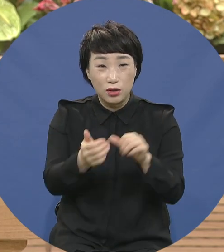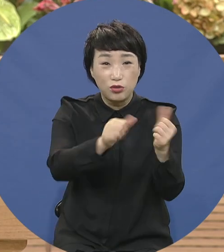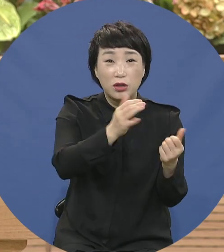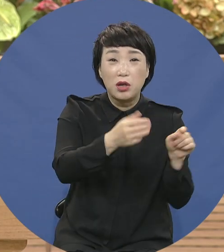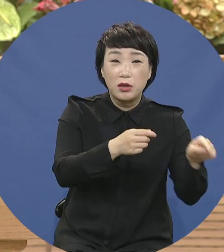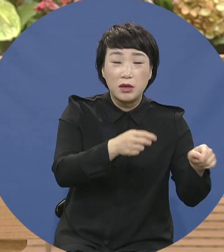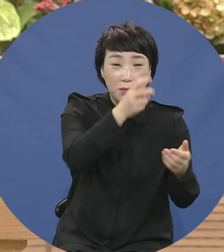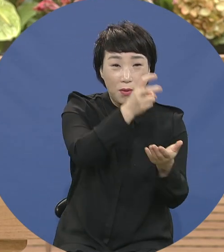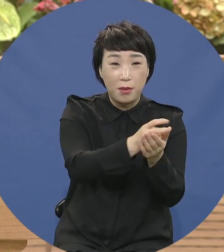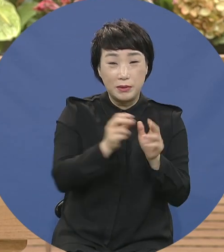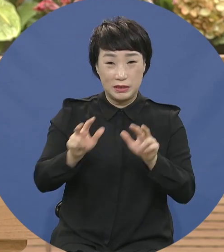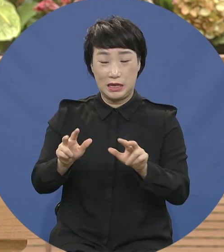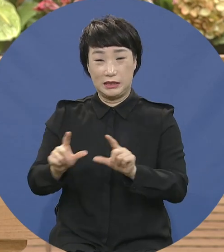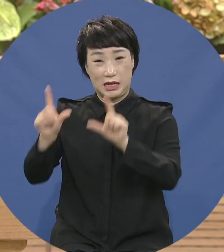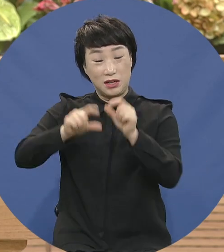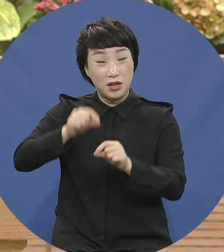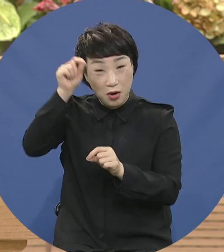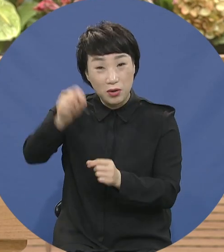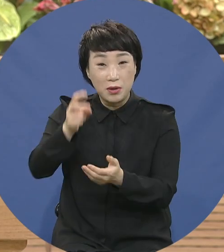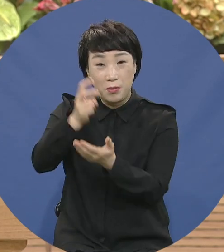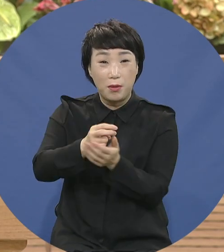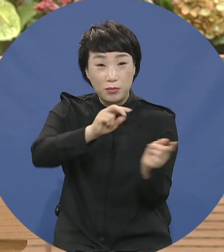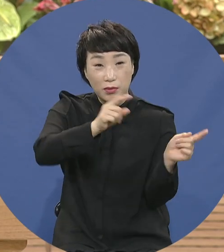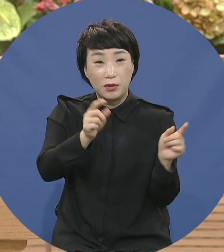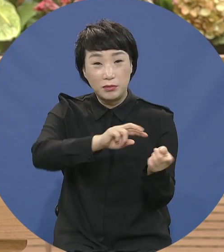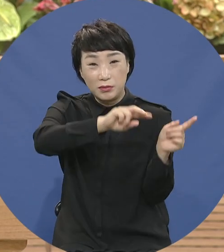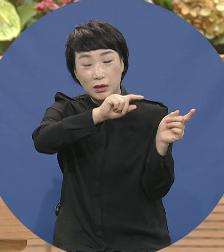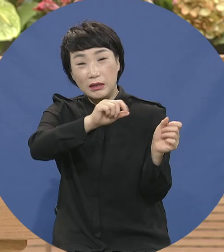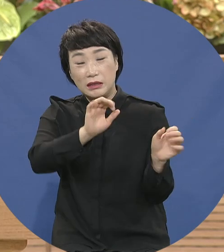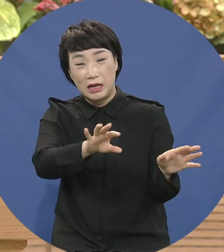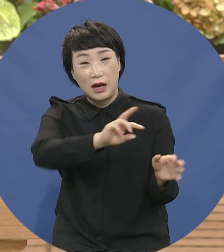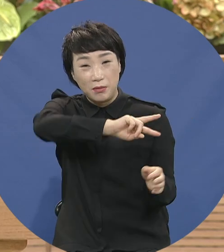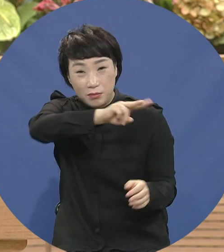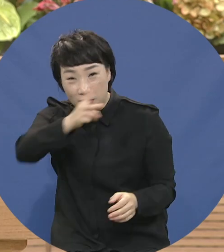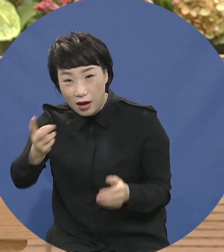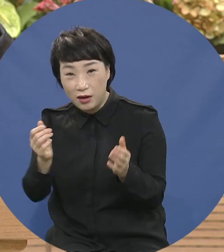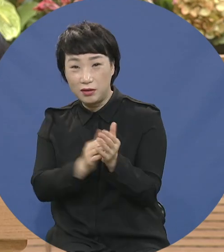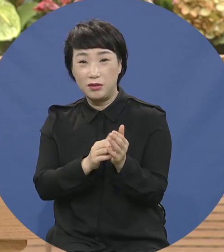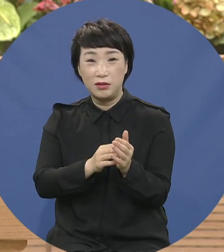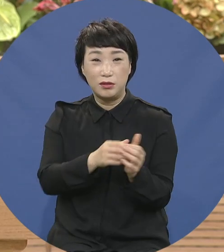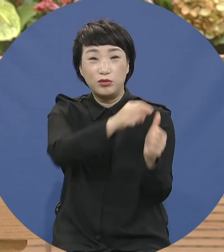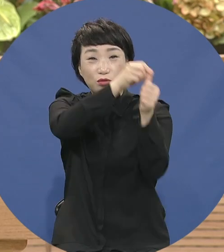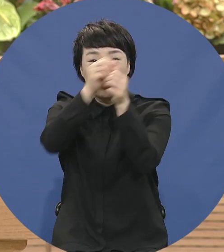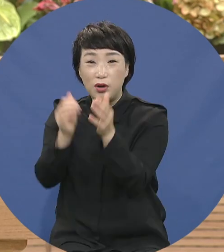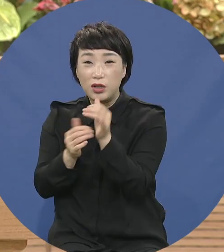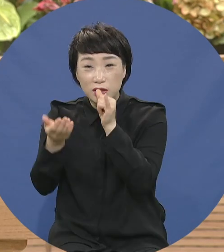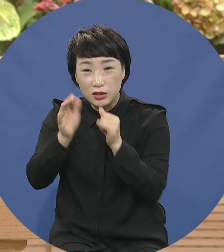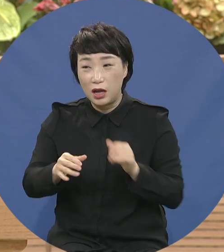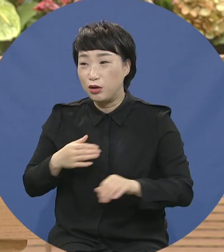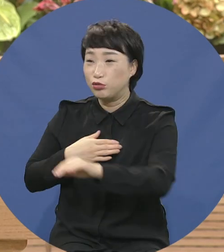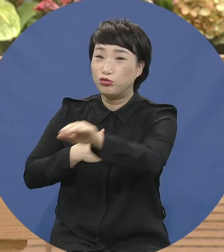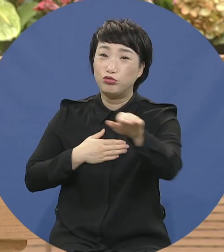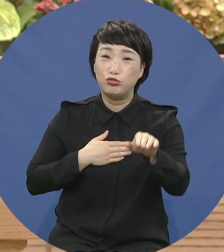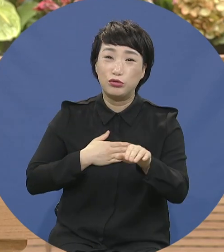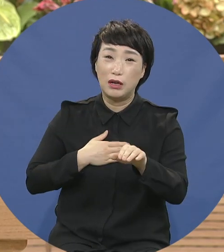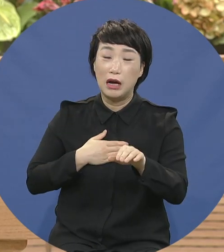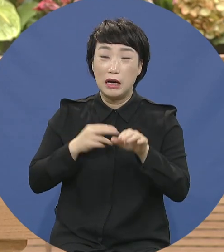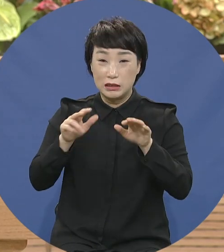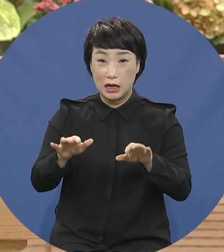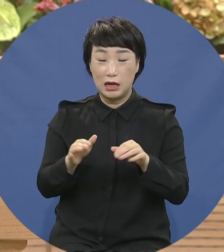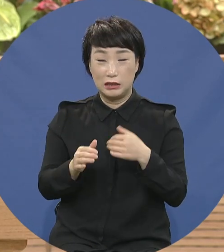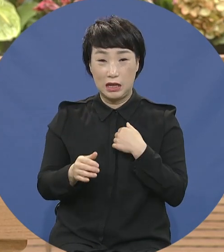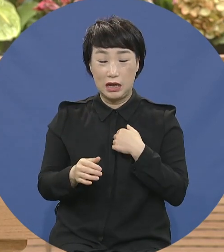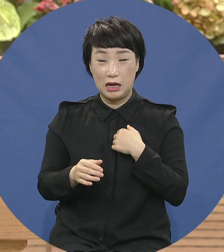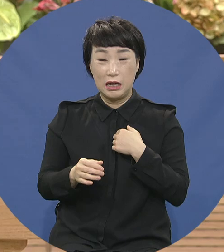된 법을 영원히 살리게 하는 법으로 살렸는데도 불구하고 우리가 살게